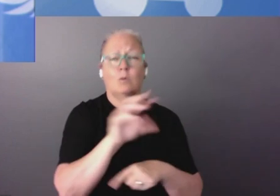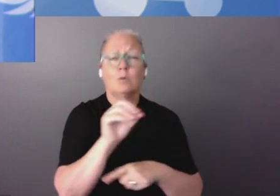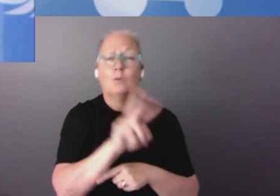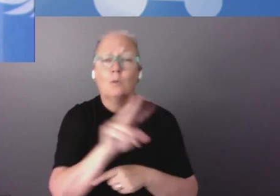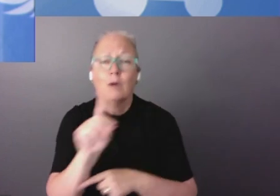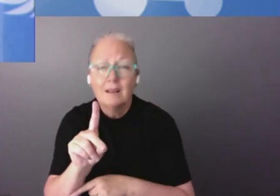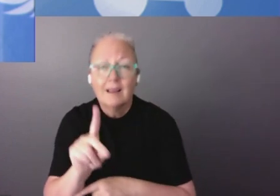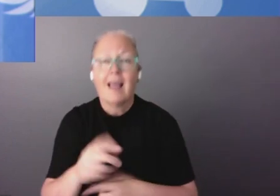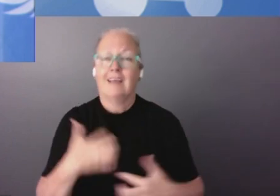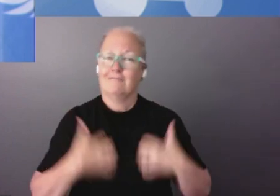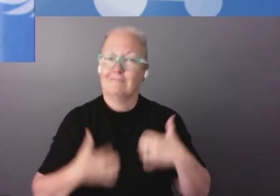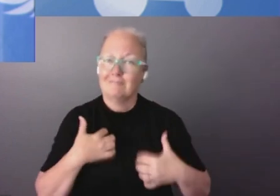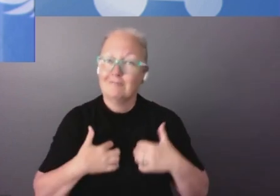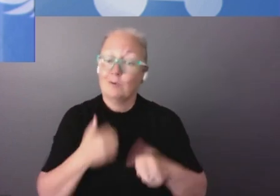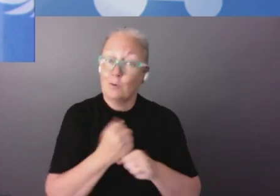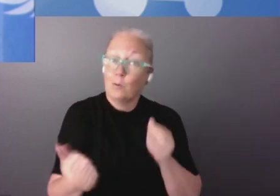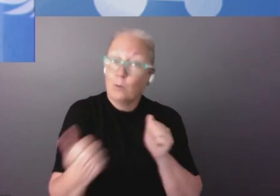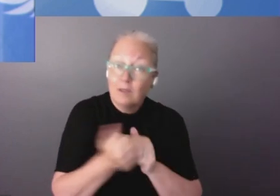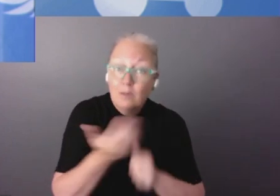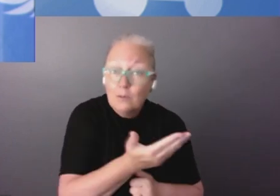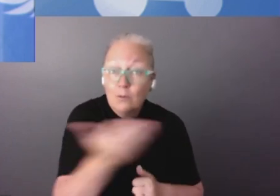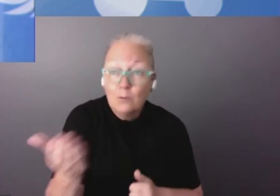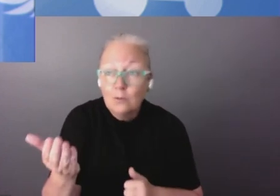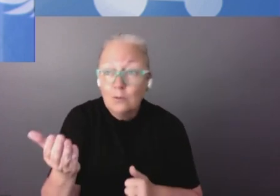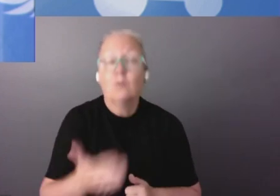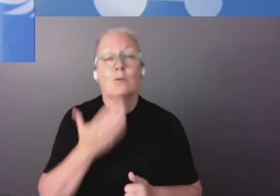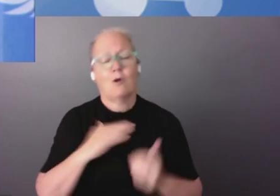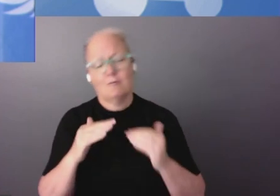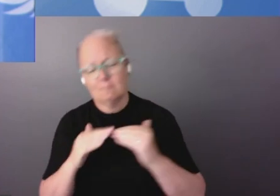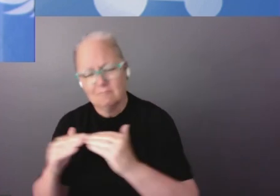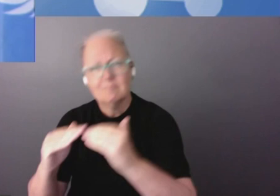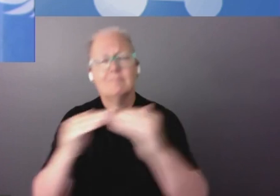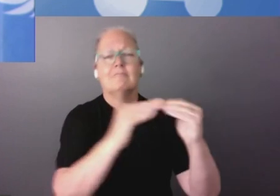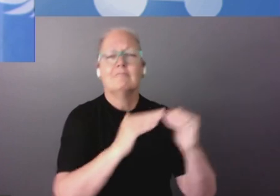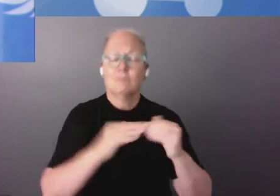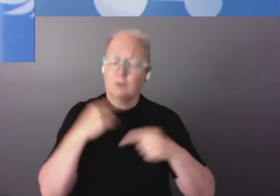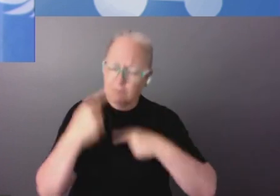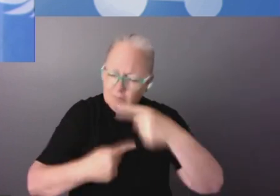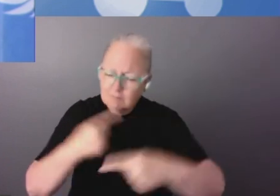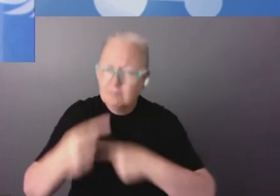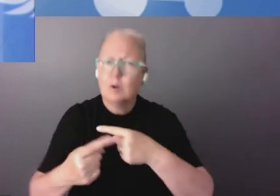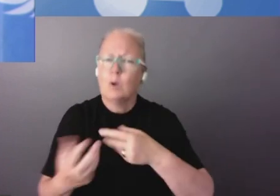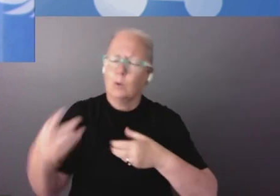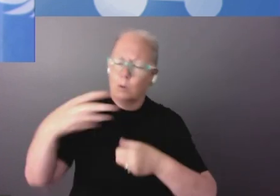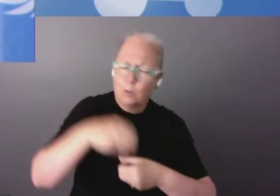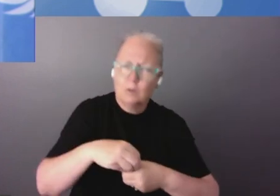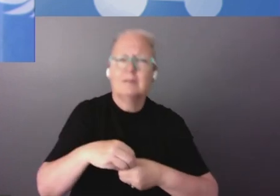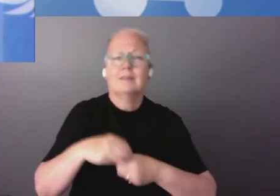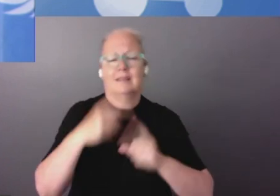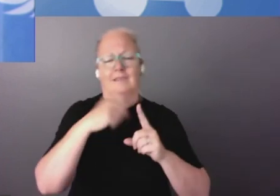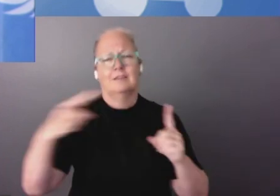nasz związek i chcę Państwu w tej chwili życzyć udanych rozmów podczas